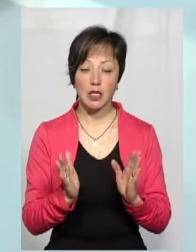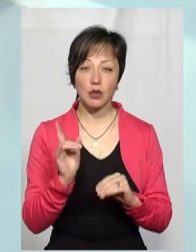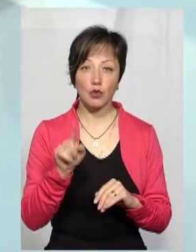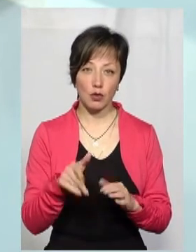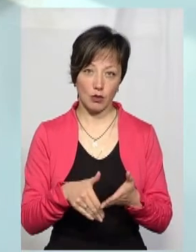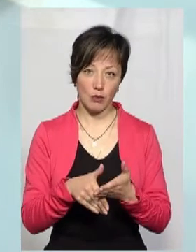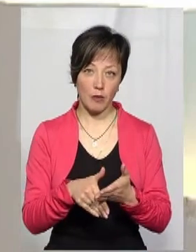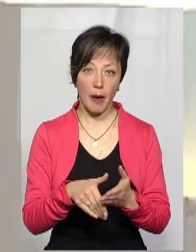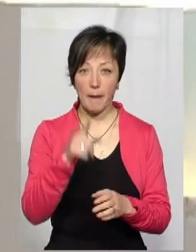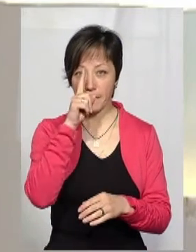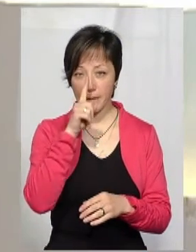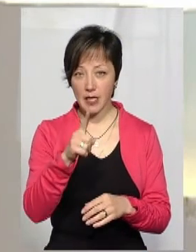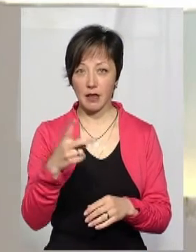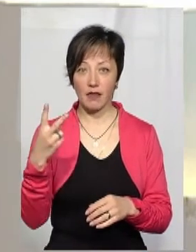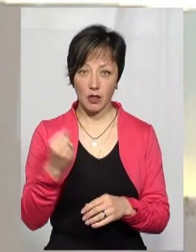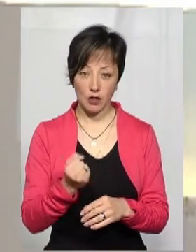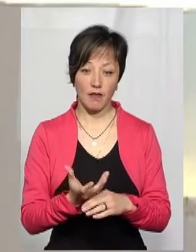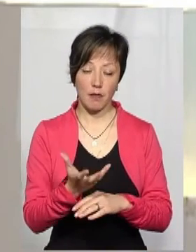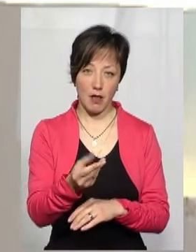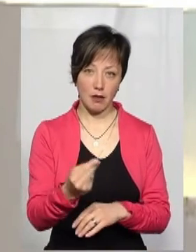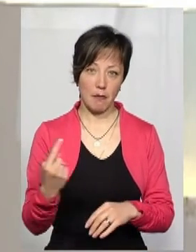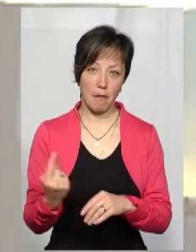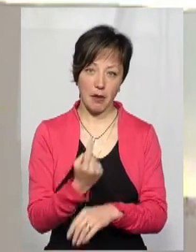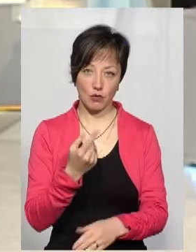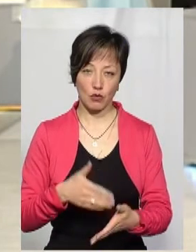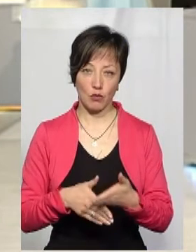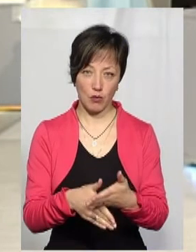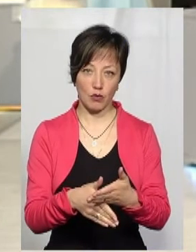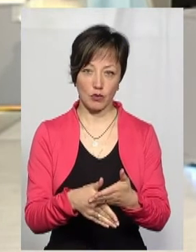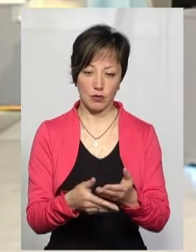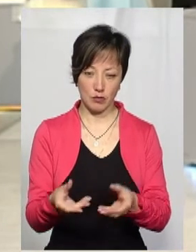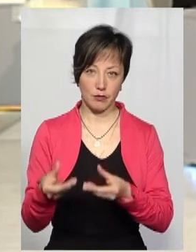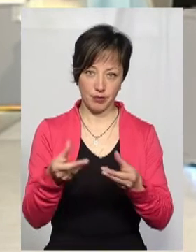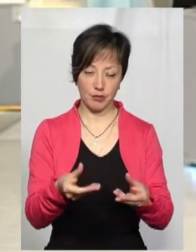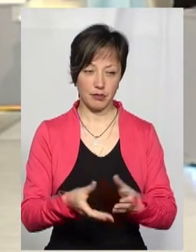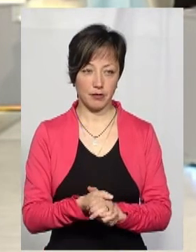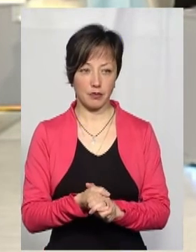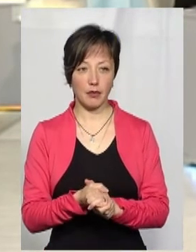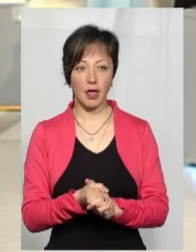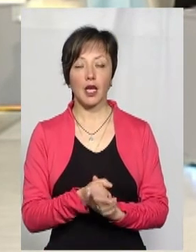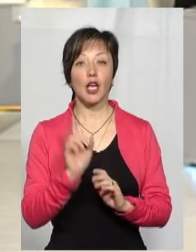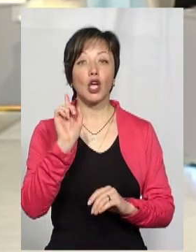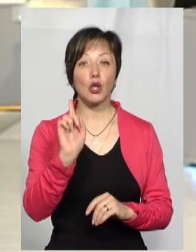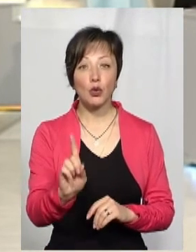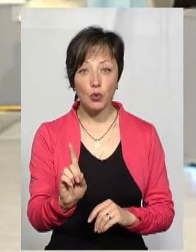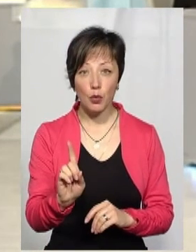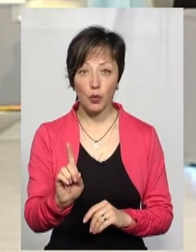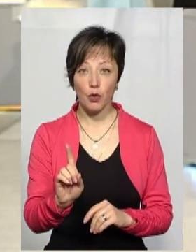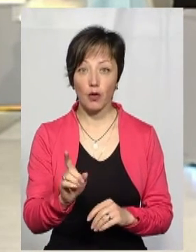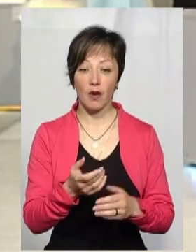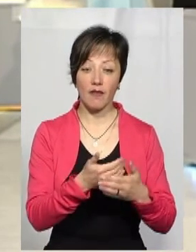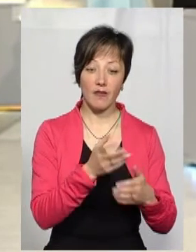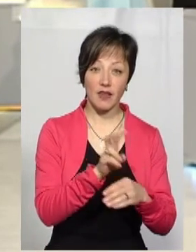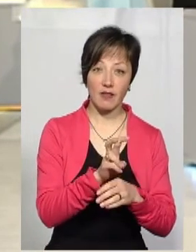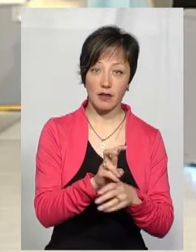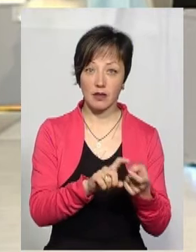тоді буде допомога. Тобто місяці, два тижні, тоді виплачується перша допомога фізично в грошах. І то від відвідування